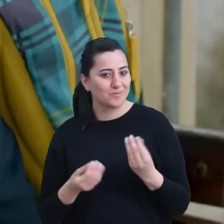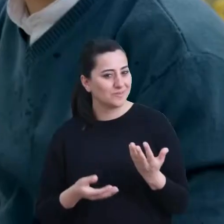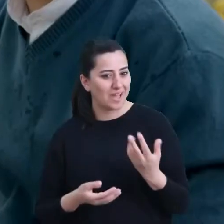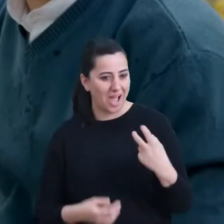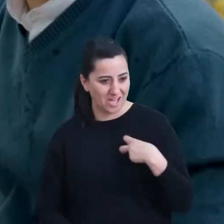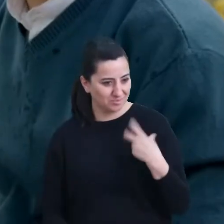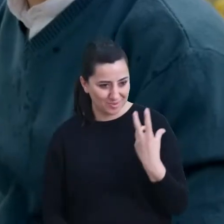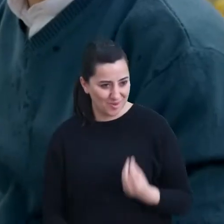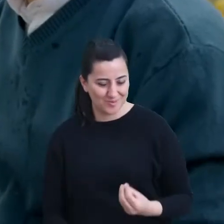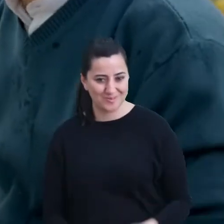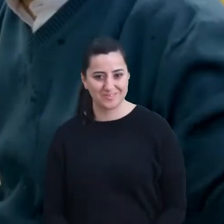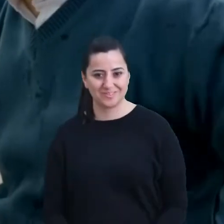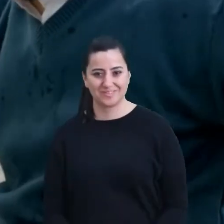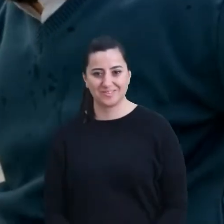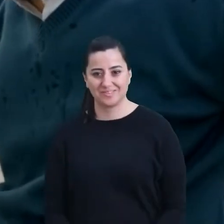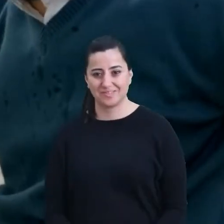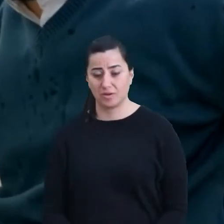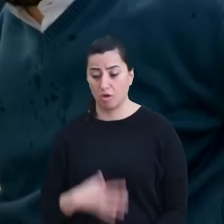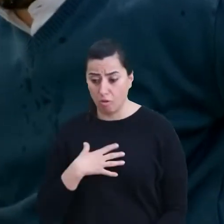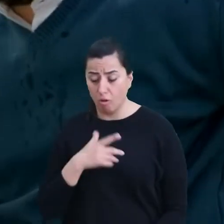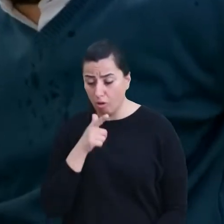Yoksa aşık falan mı oldun?